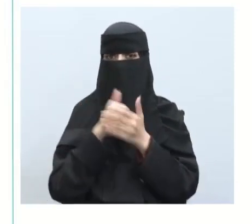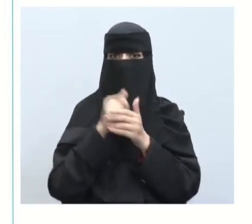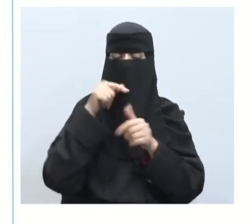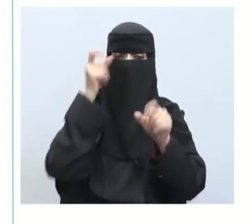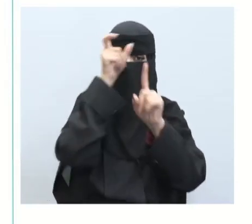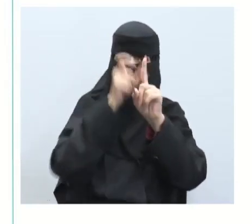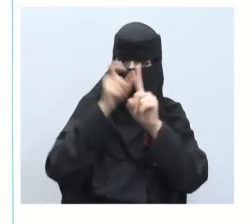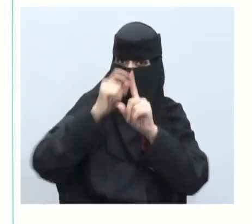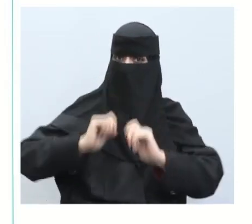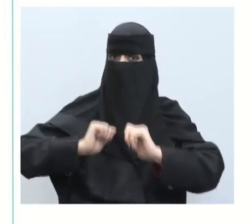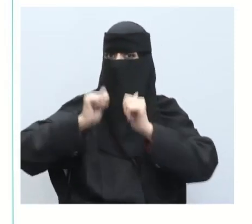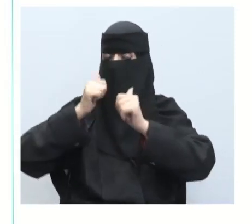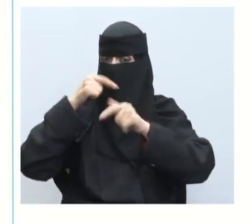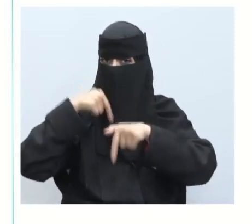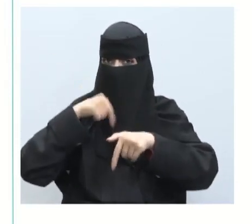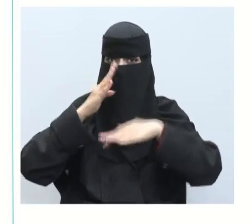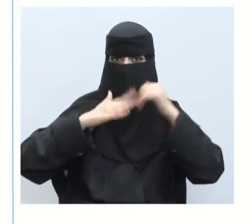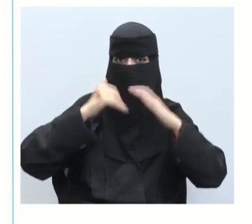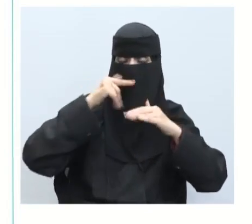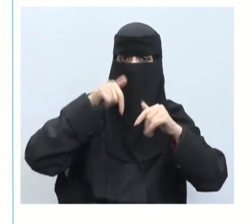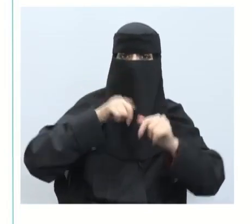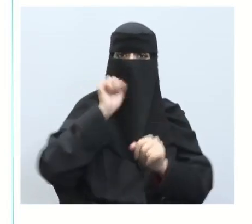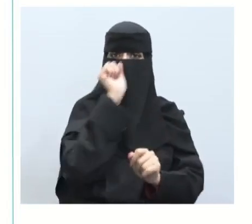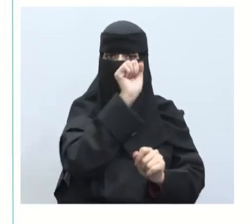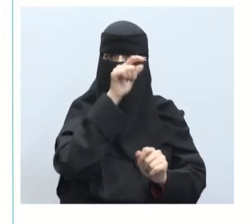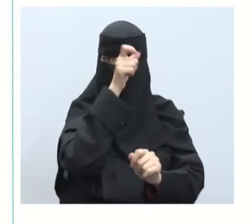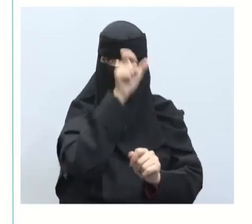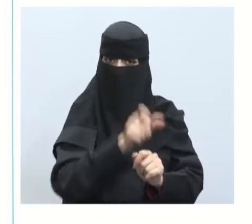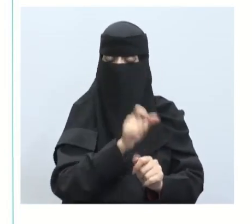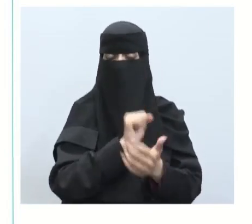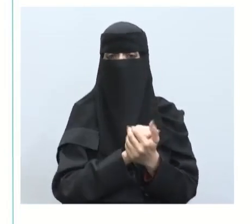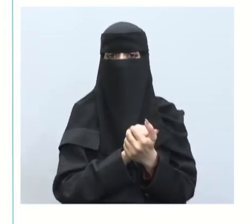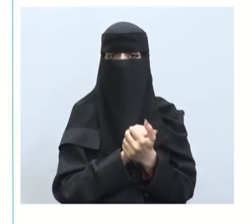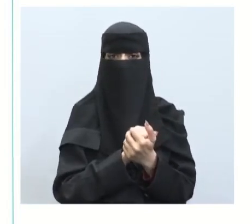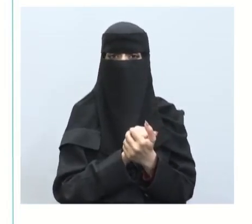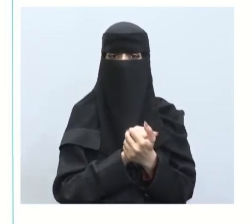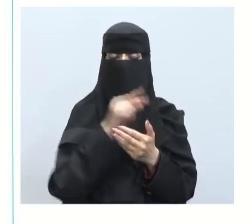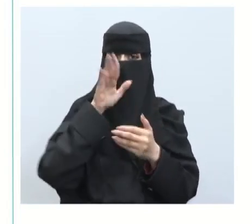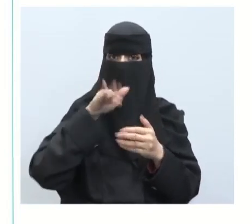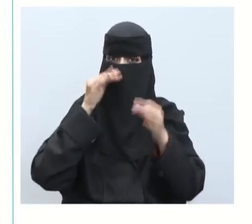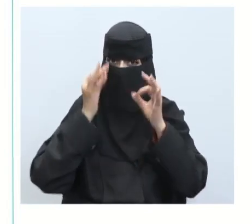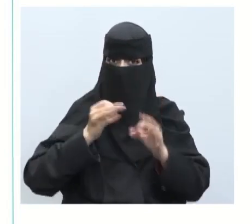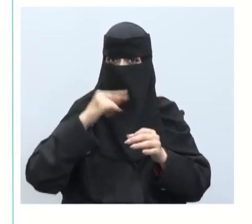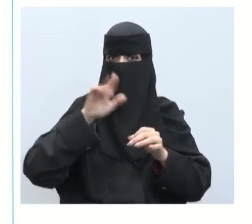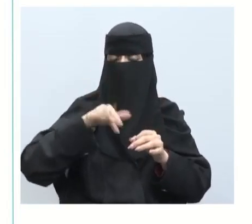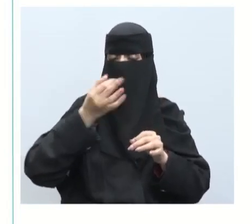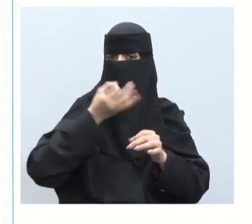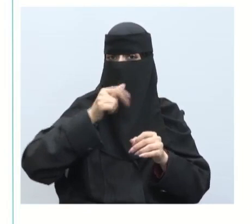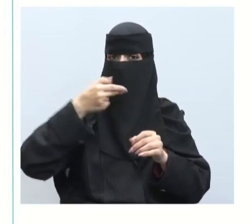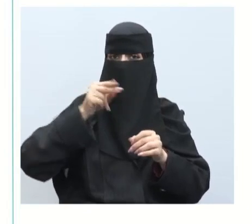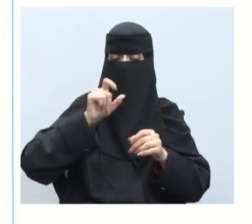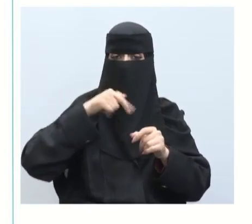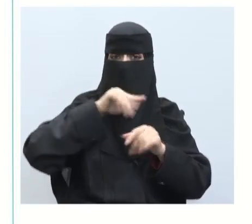العاملين وقدراتهم وامكاناته وايضا حقوقهم الشخصيه وبالتاكيد هذا ما نتحدث عنه باذن